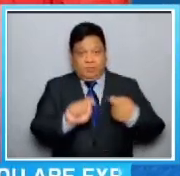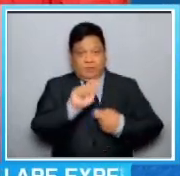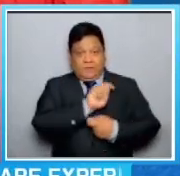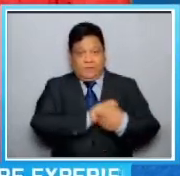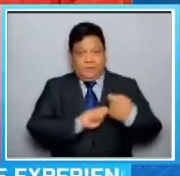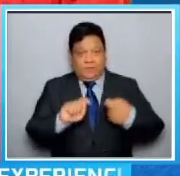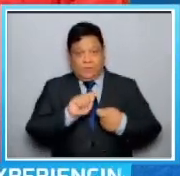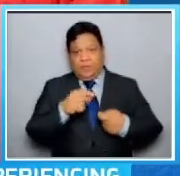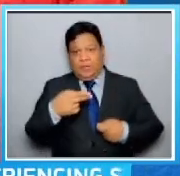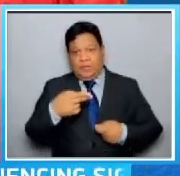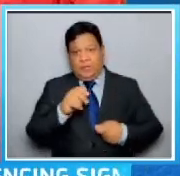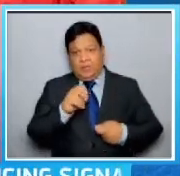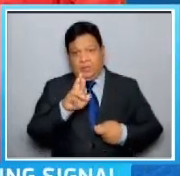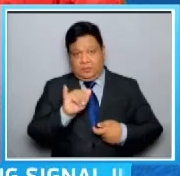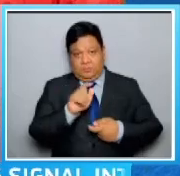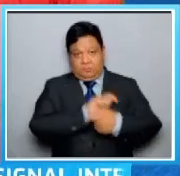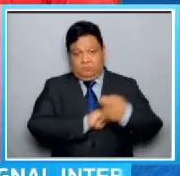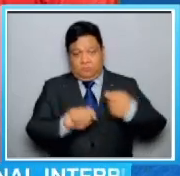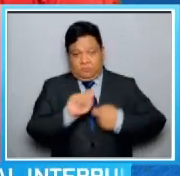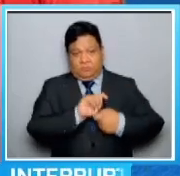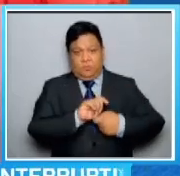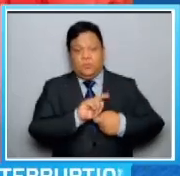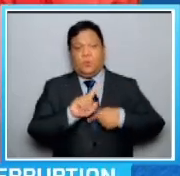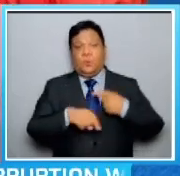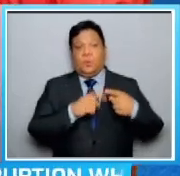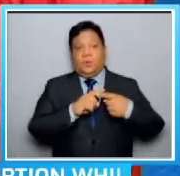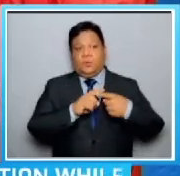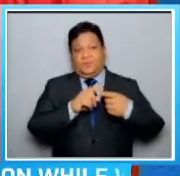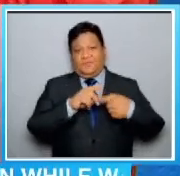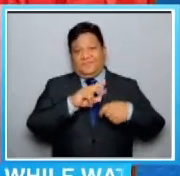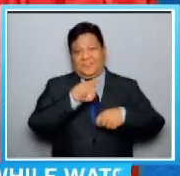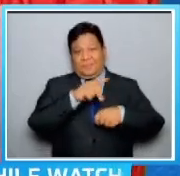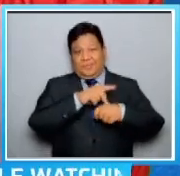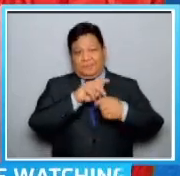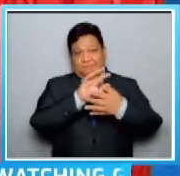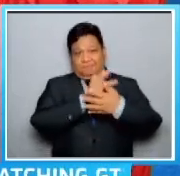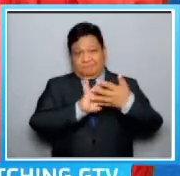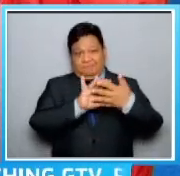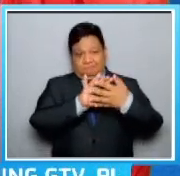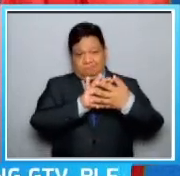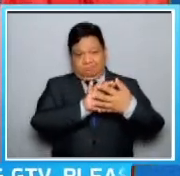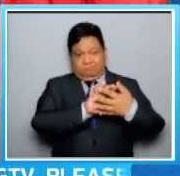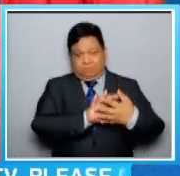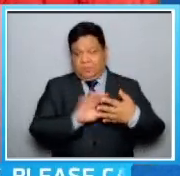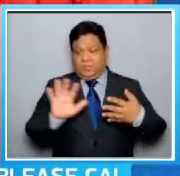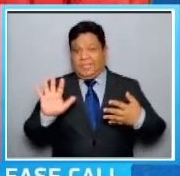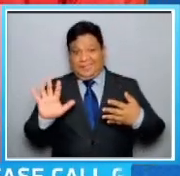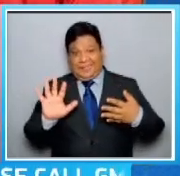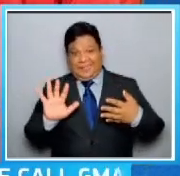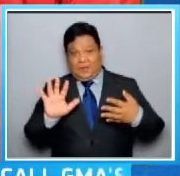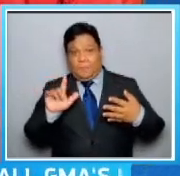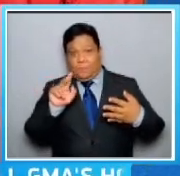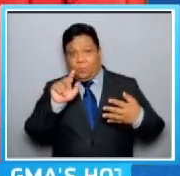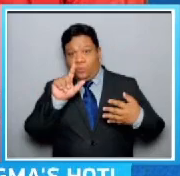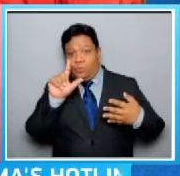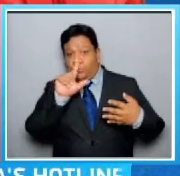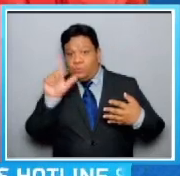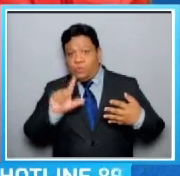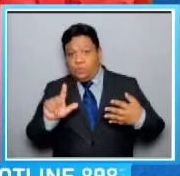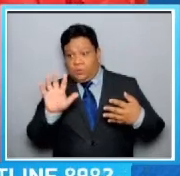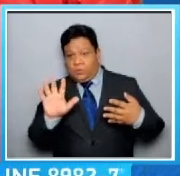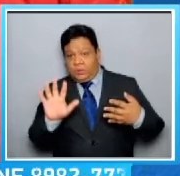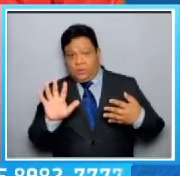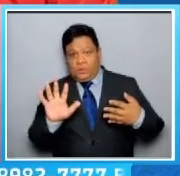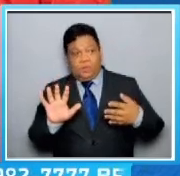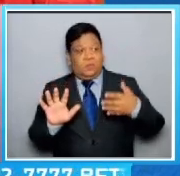natin, pagpasok niya ng PIR, imbis kasi po na dito sa malayo nang galing yan, hindi yan dumaan dito sa May Japan